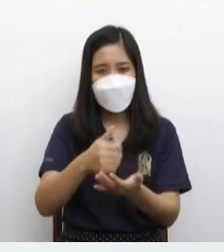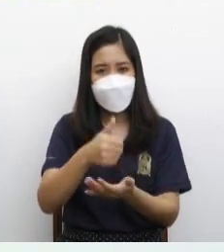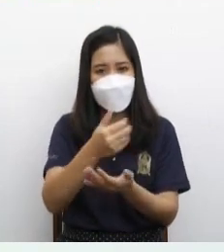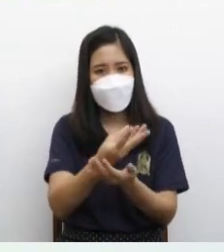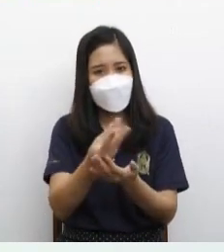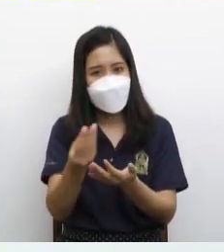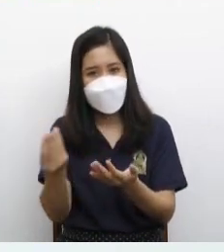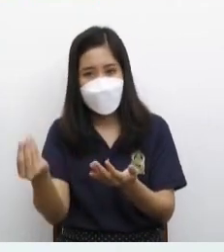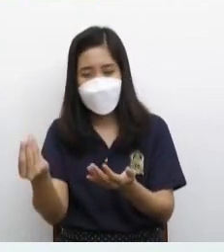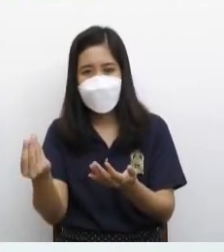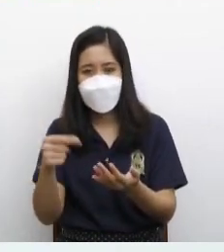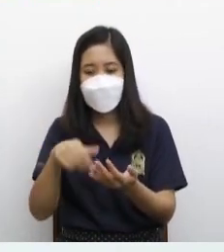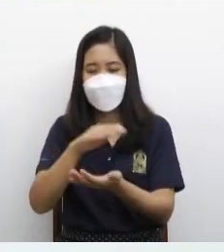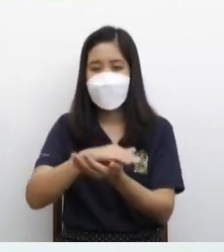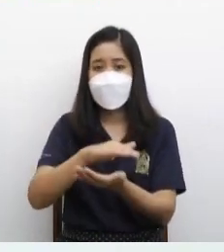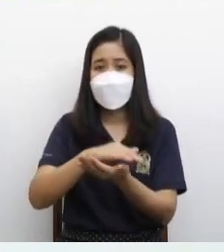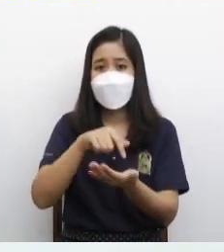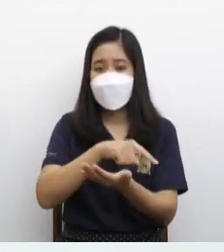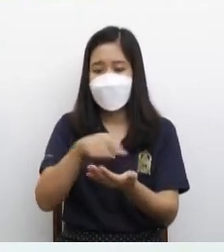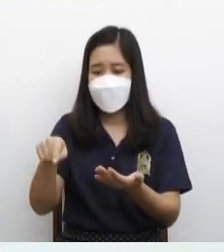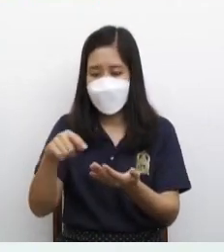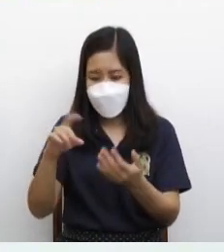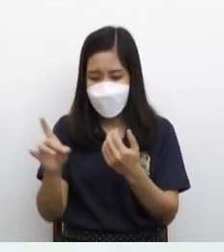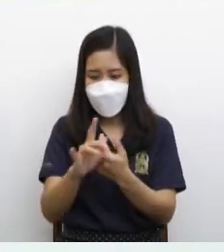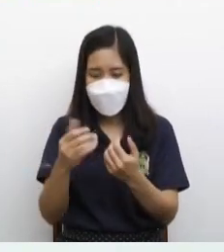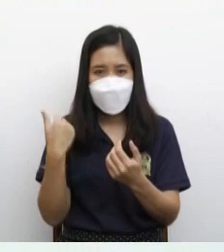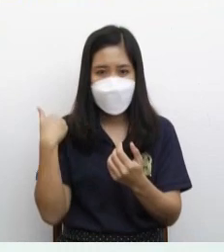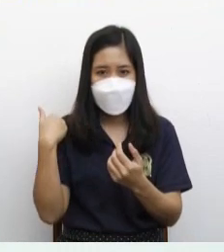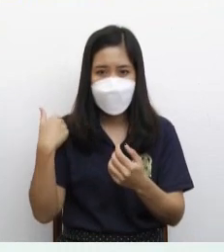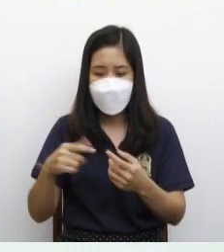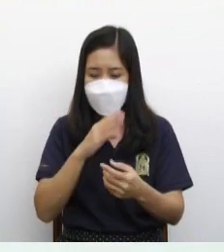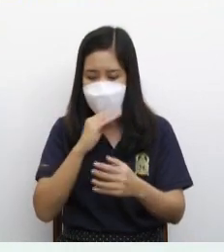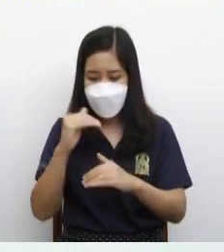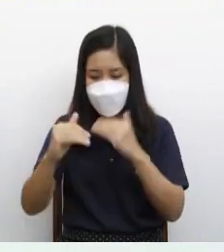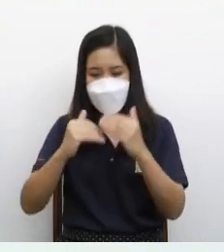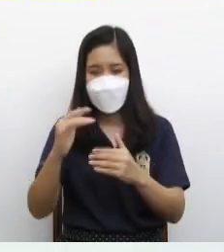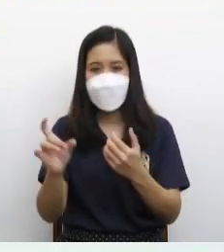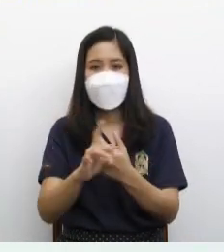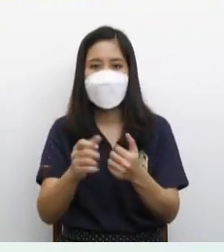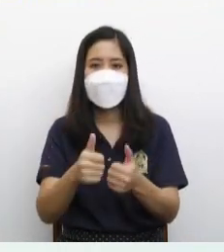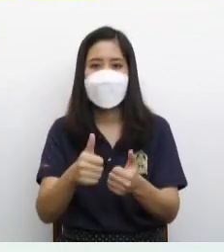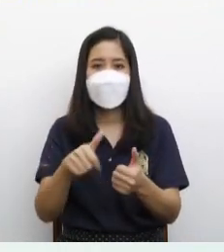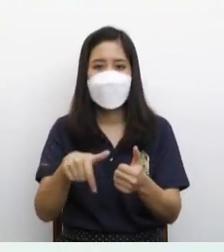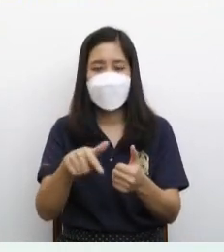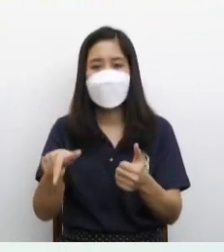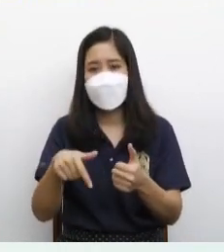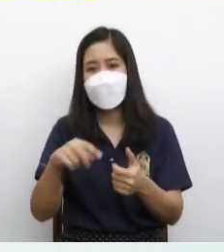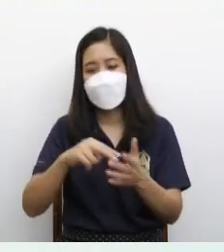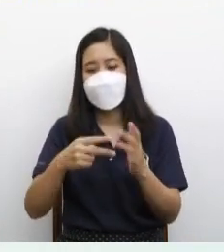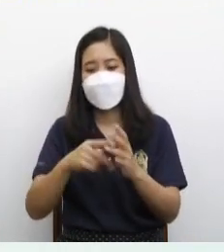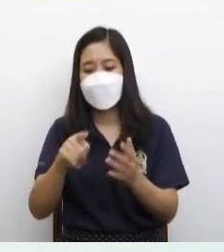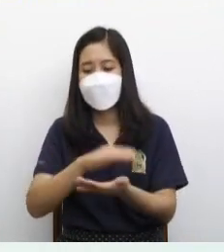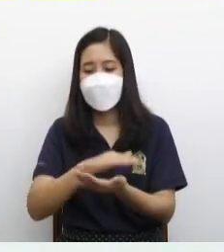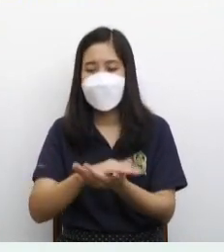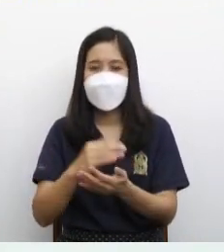ทำถ้าเราทำโรงเรียนให้มีคุณภาพได้ทำห้องเรียนไม่มีคุณภาพได้เราก็จะได้นักเรียนที่มีคุณภาพในอนาคต